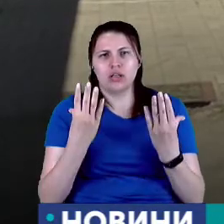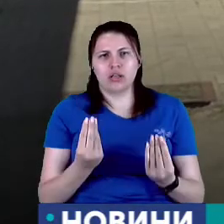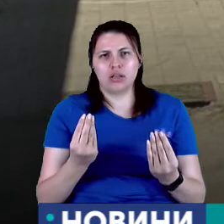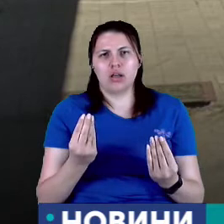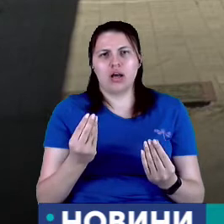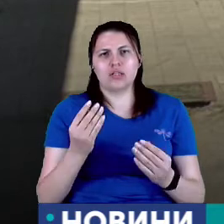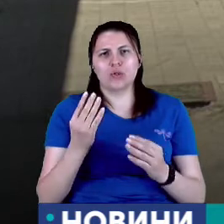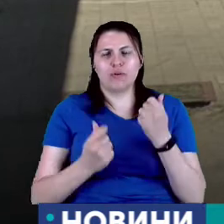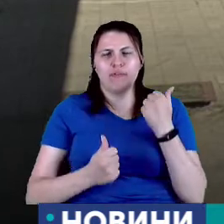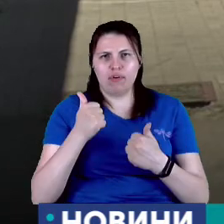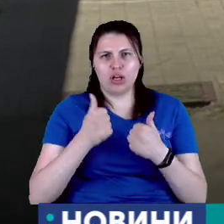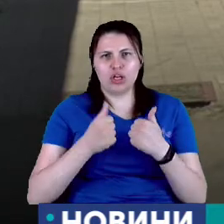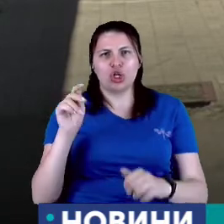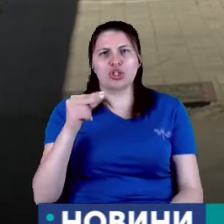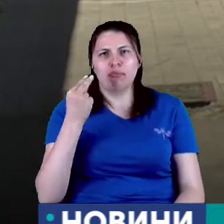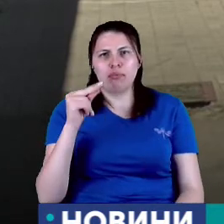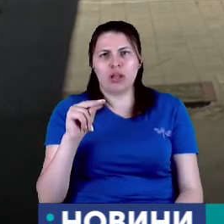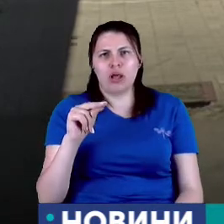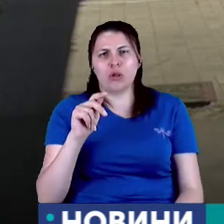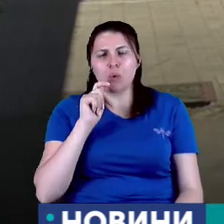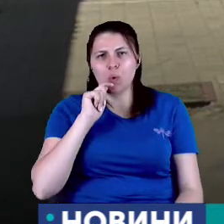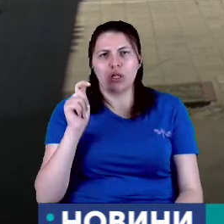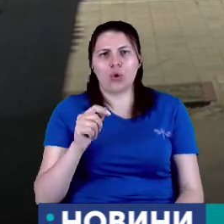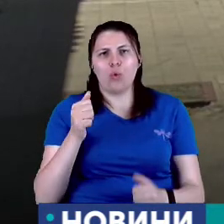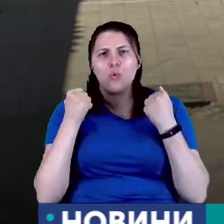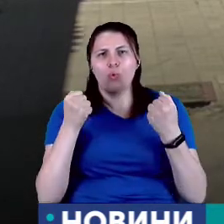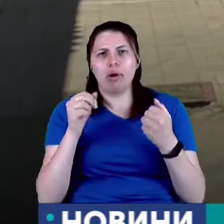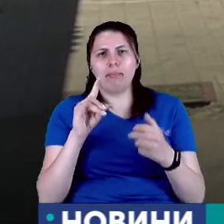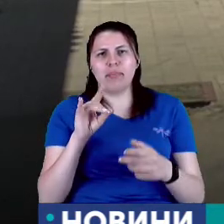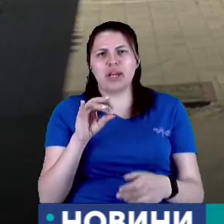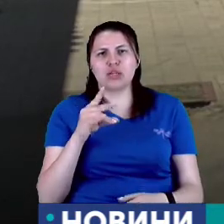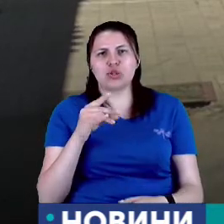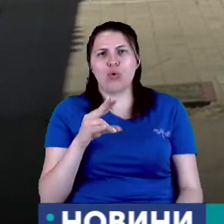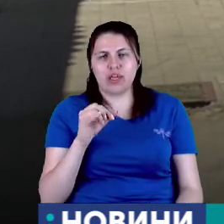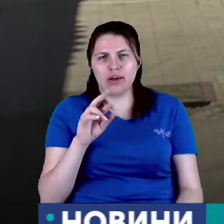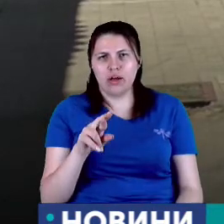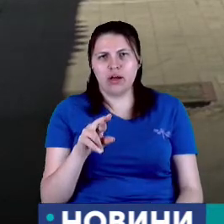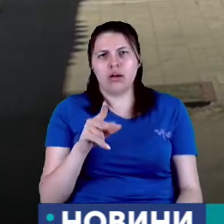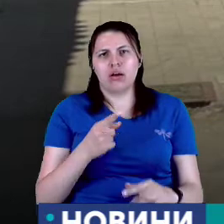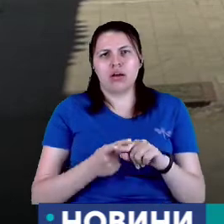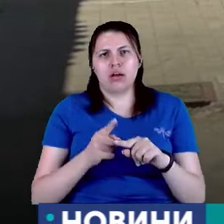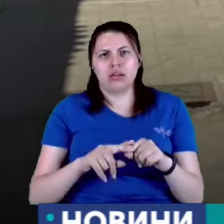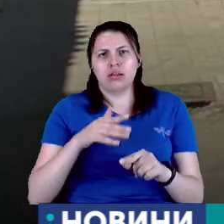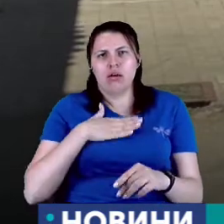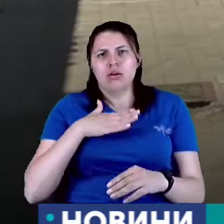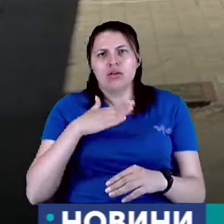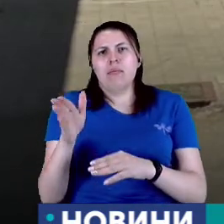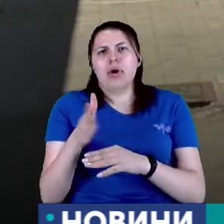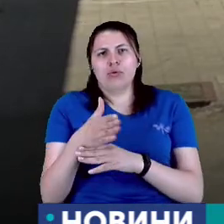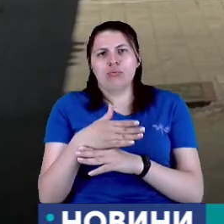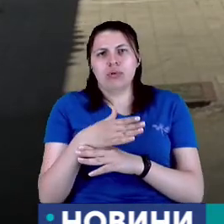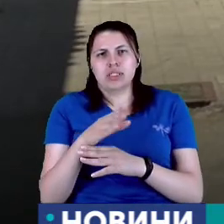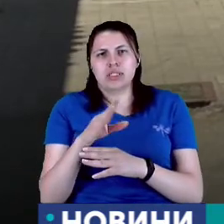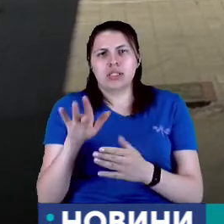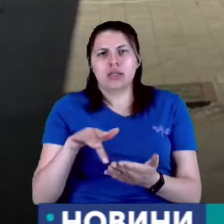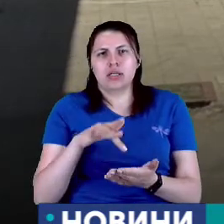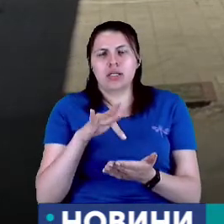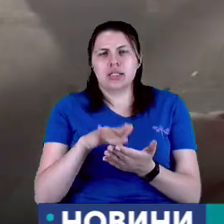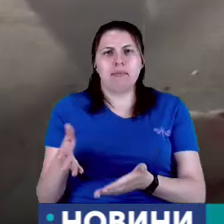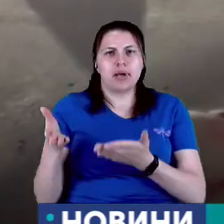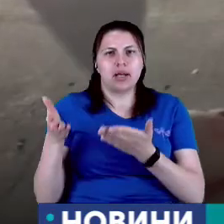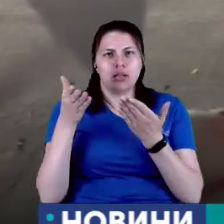Кубок Приазов'я – це наші старти, на які ми приглашаємо всіх бажаючих, наші, в сенсі, городські, маріупольські, і чемпіонат відкритий